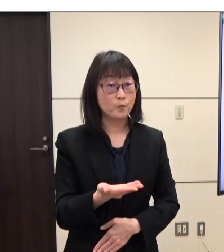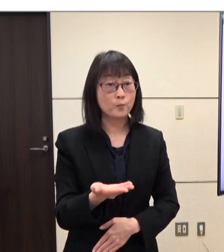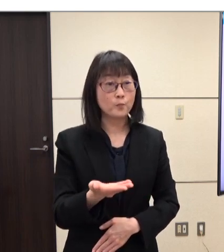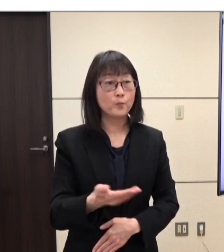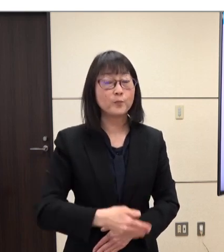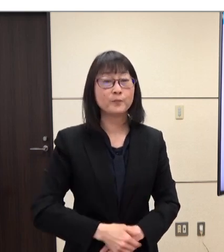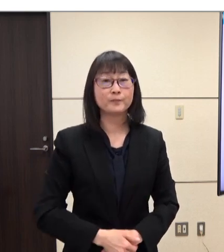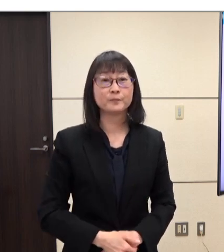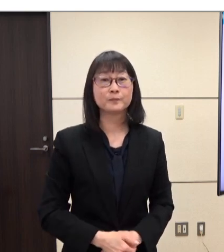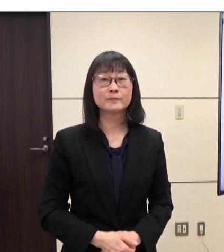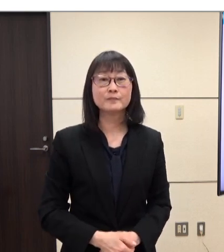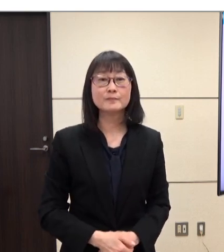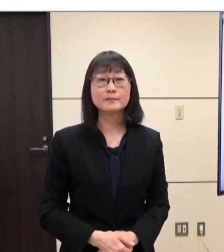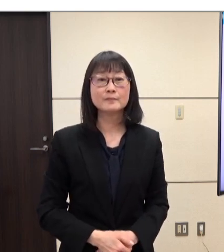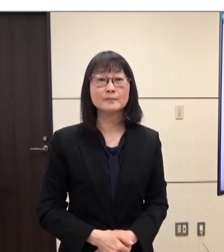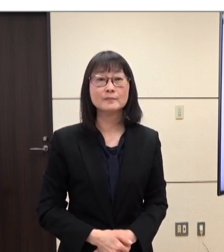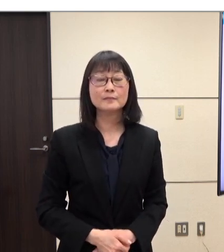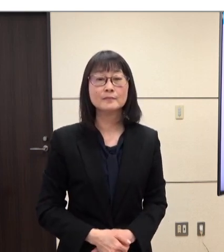民放さん。